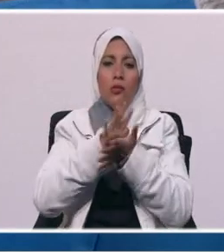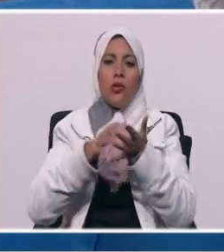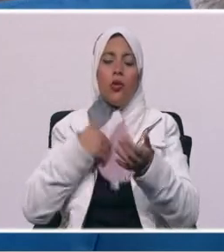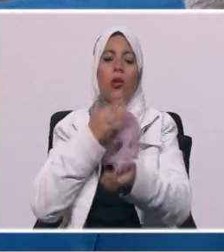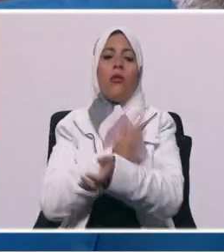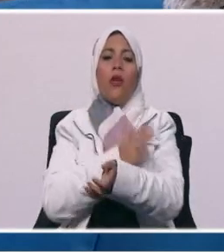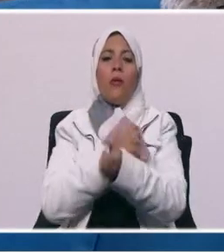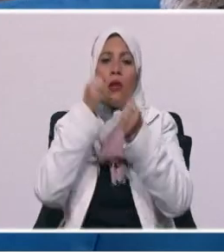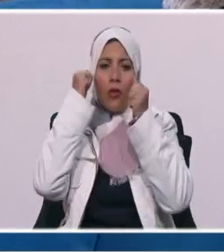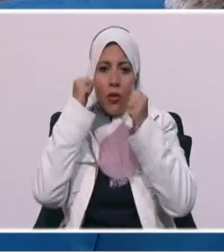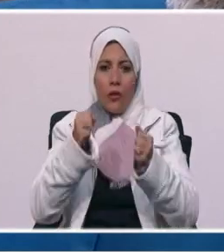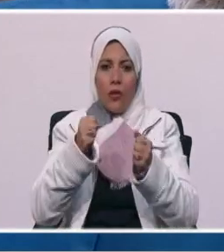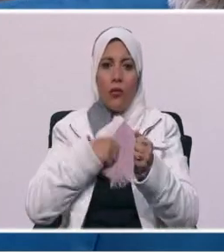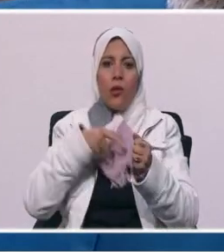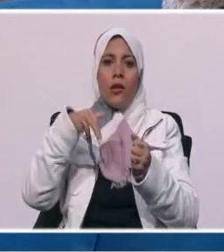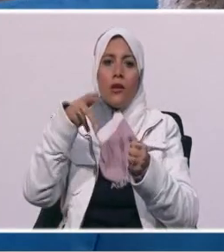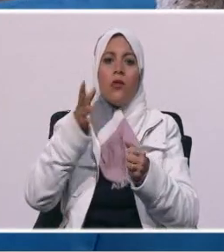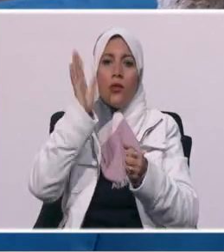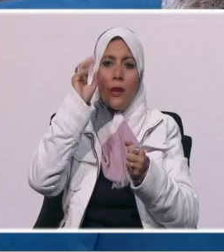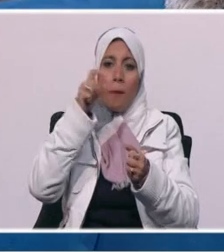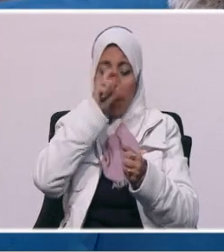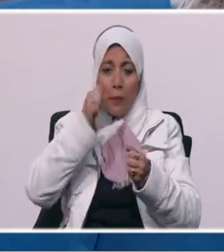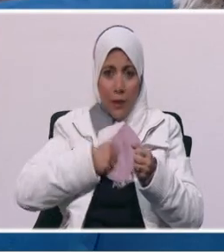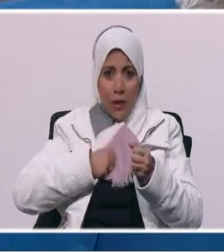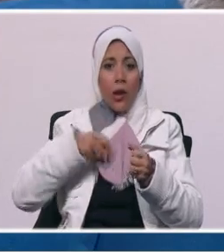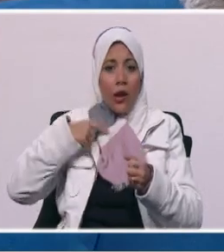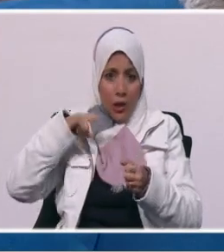يمكن سالت اكتر في بلدي ورديت في بروجرام، بس